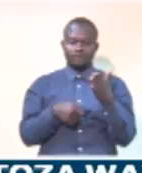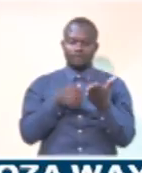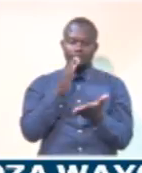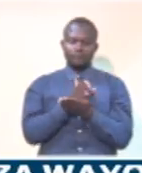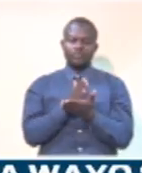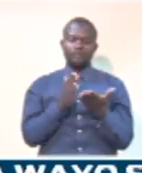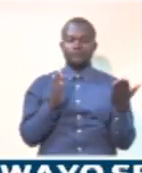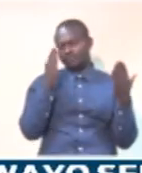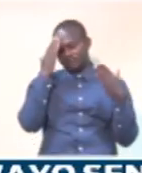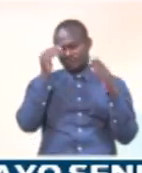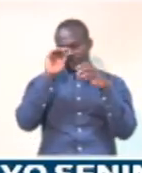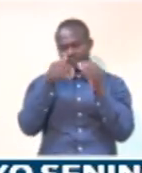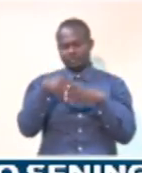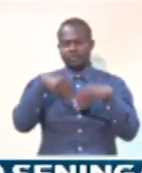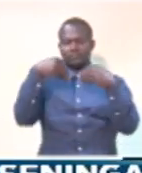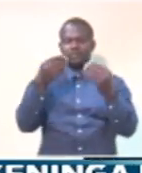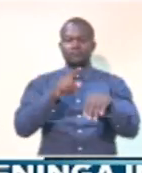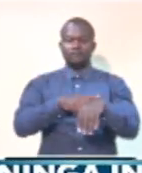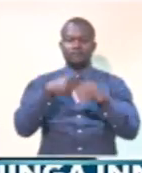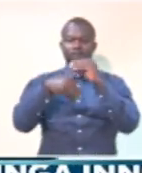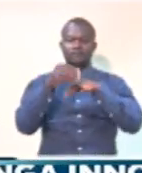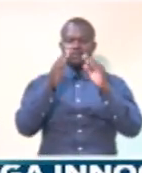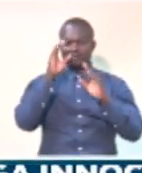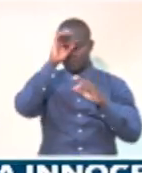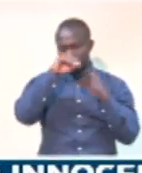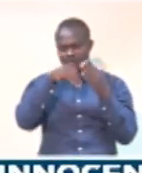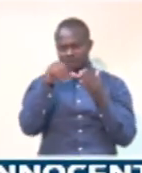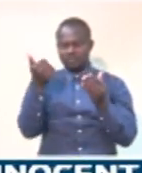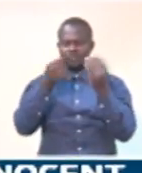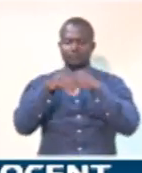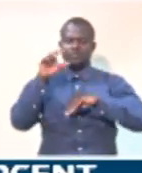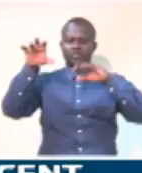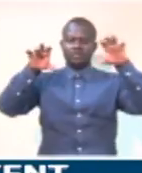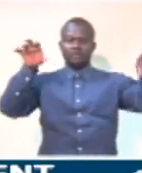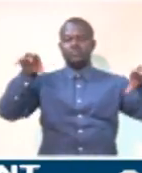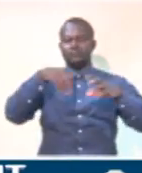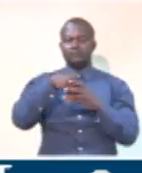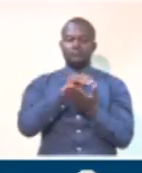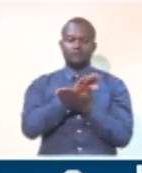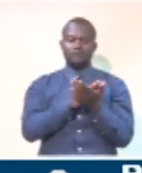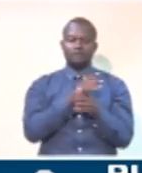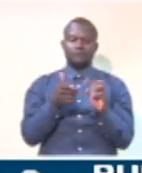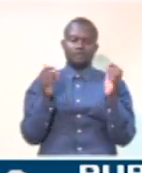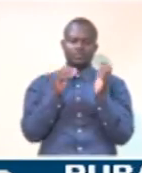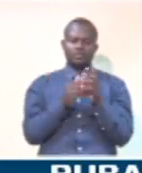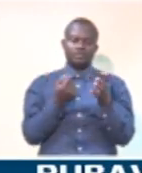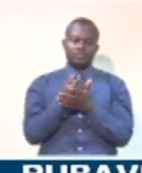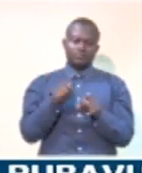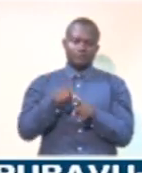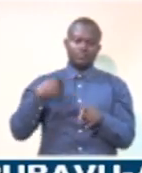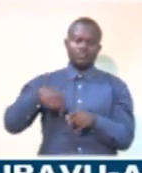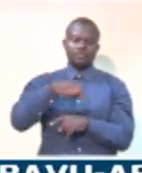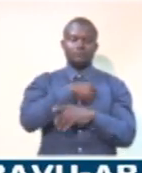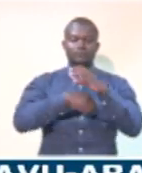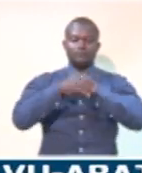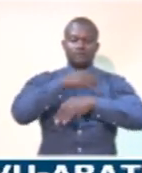dusubitseho kugira ngo bihe umwanya abacuruzi gushaka ndetse n'andi masoko hirya no hino y'amavuta kandi bitume natwe inganda zifite